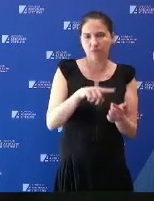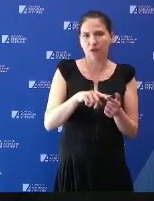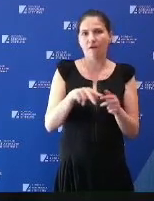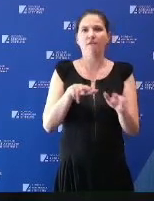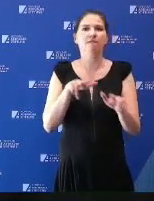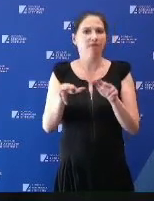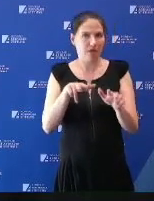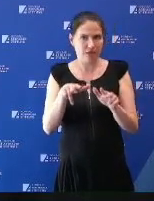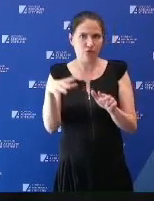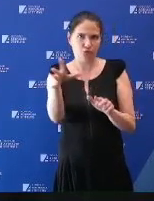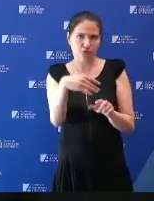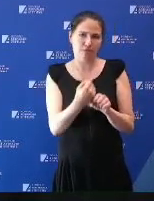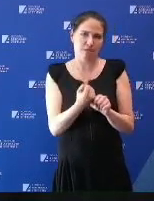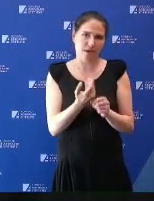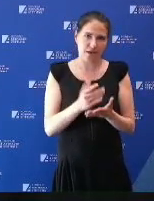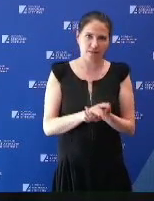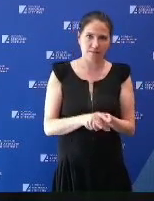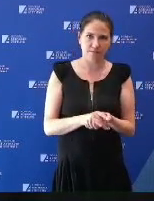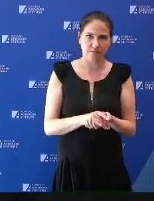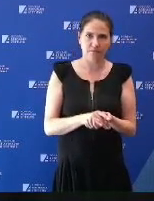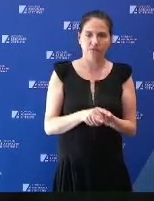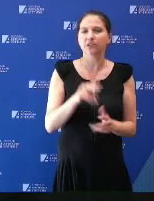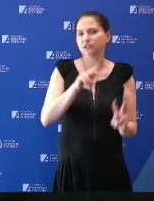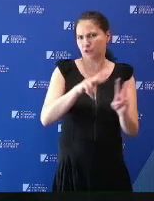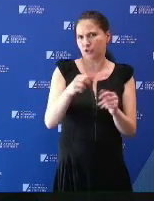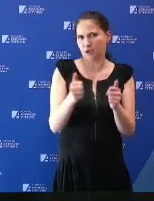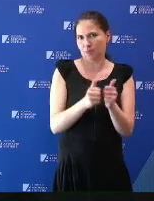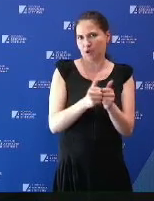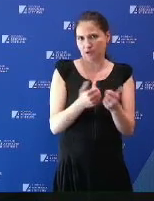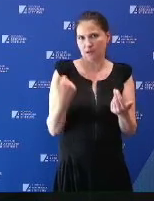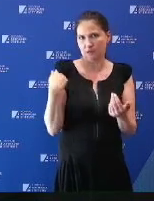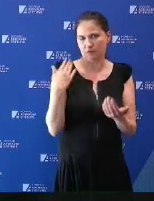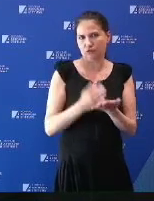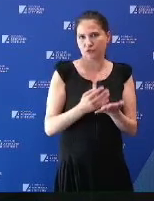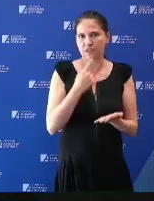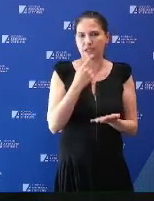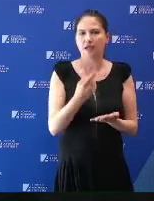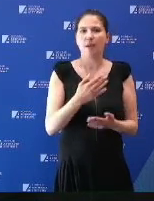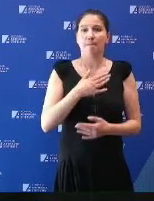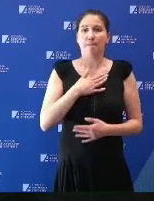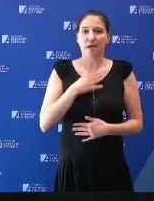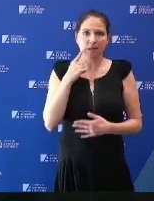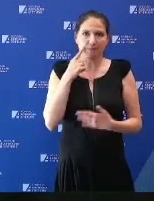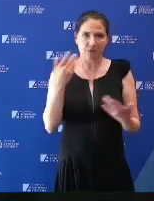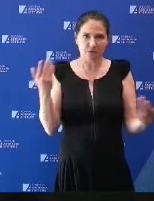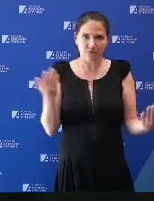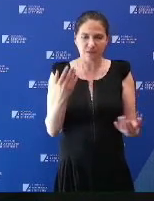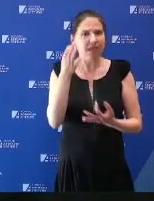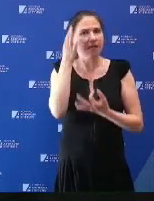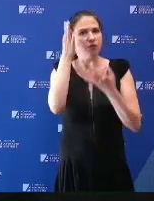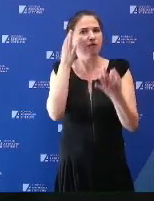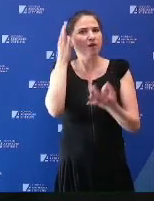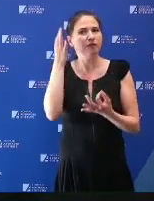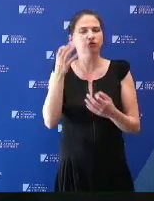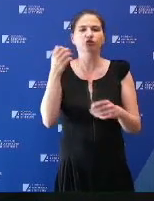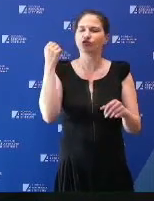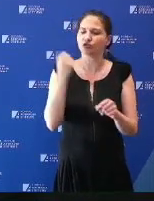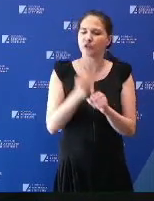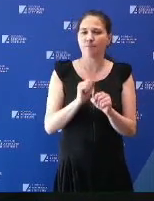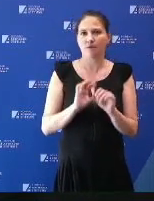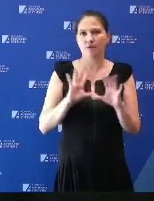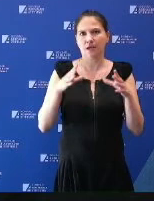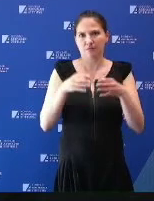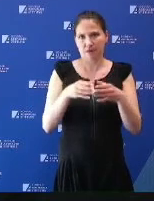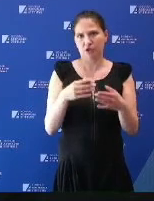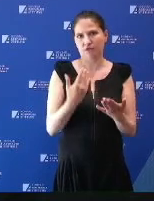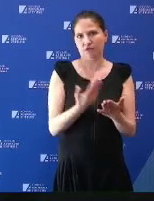auch zusammenzuarbeiten, mit den Partnern, denn meiner Ansicht nach ist Innovation immer eine Gemeinschaftsaufgabe. Gerade wenn